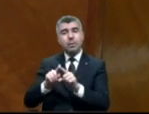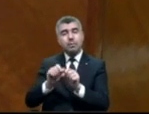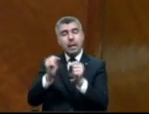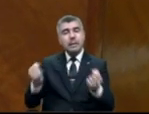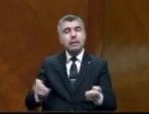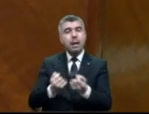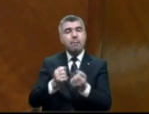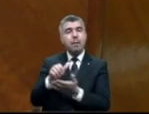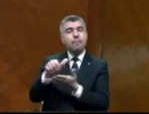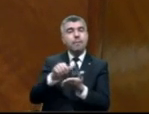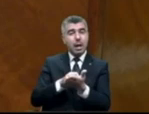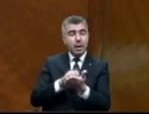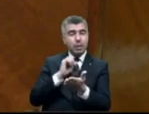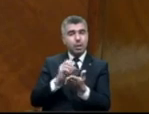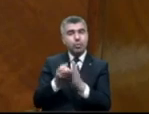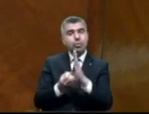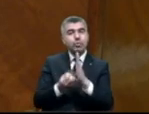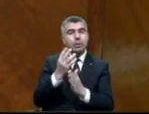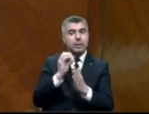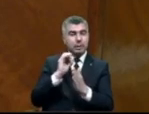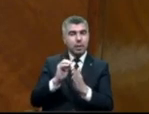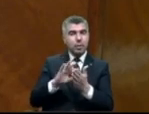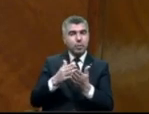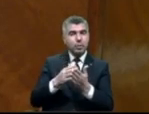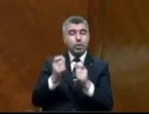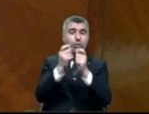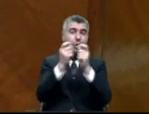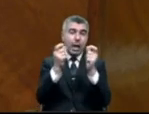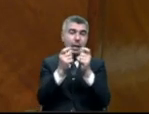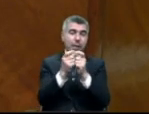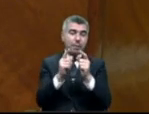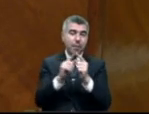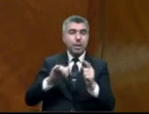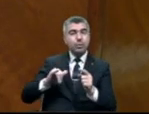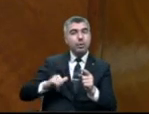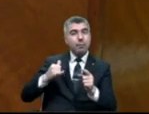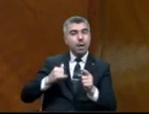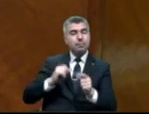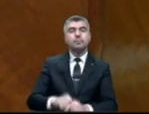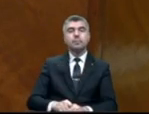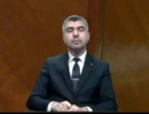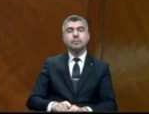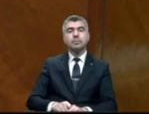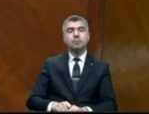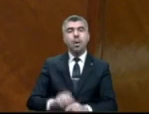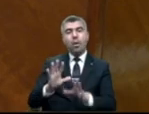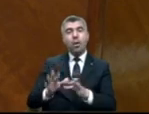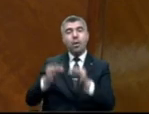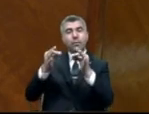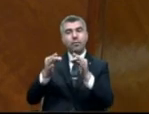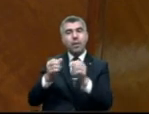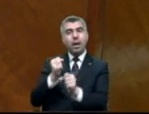الفلاحية كتهدف إلى إحداث جيل جديد من المقاولين الفلاحيين الشباب، وخلق